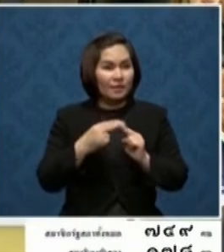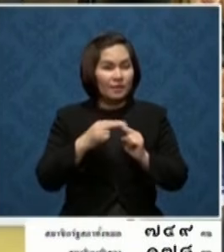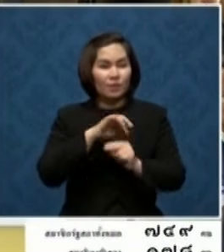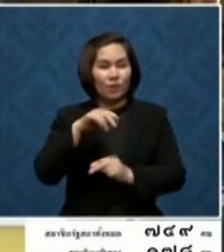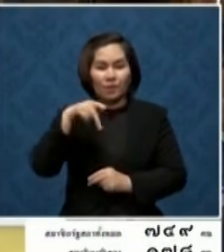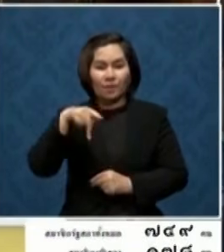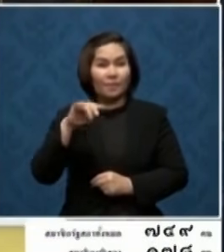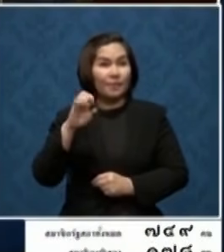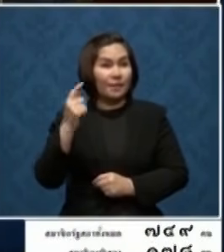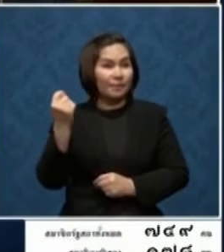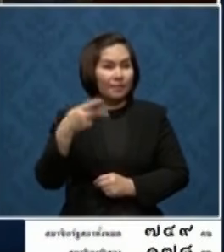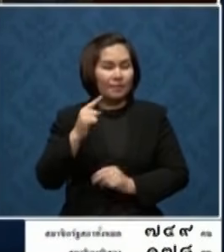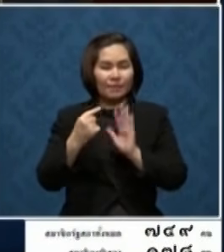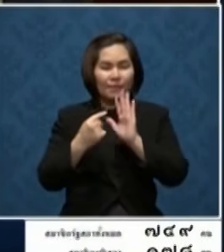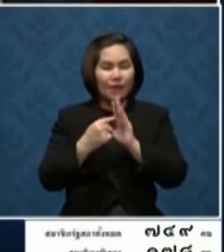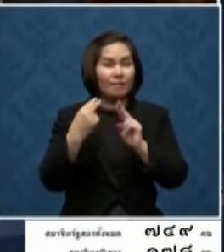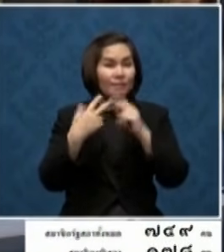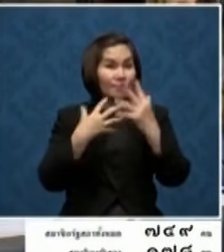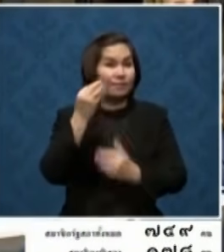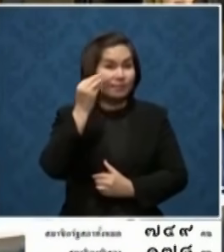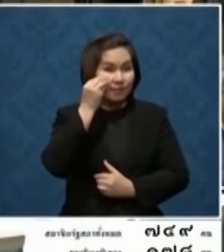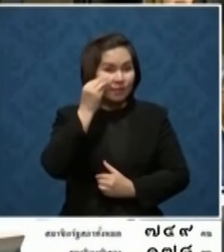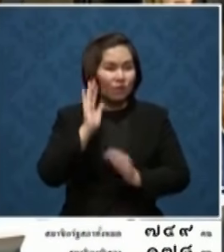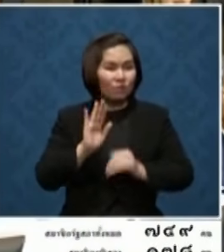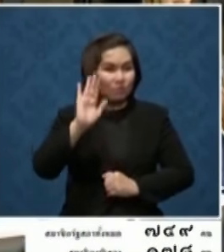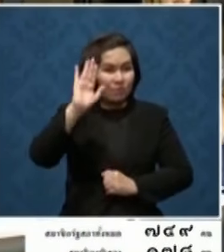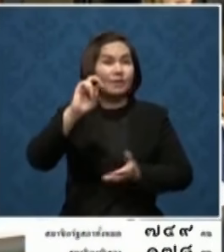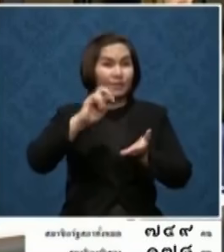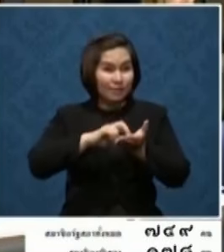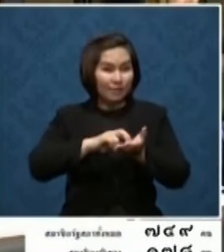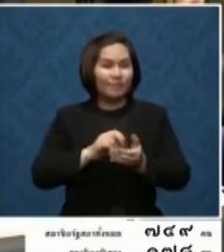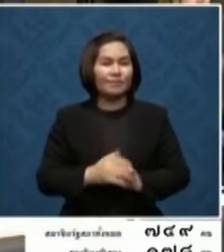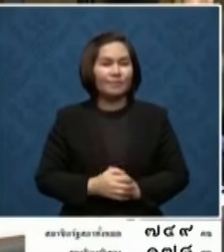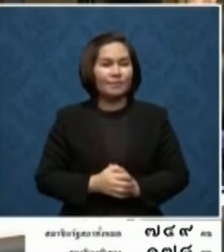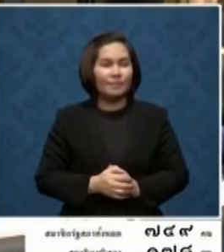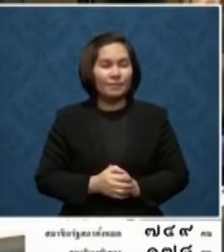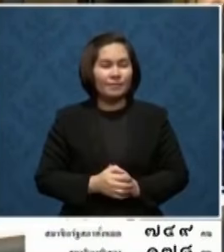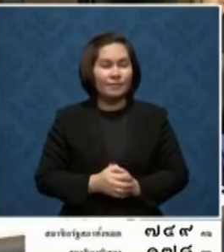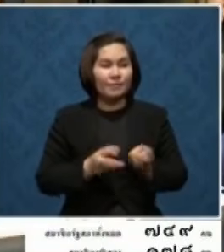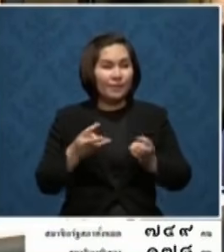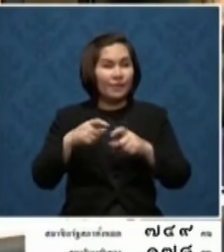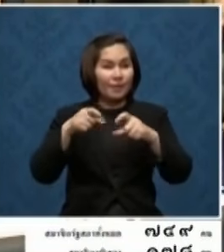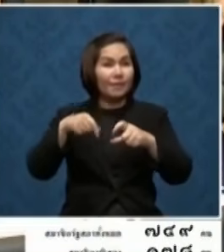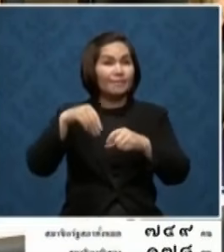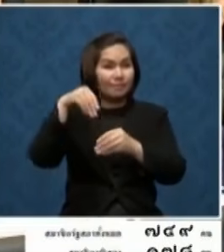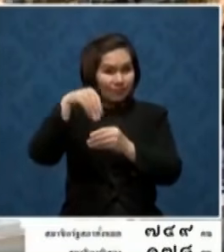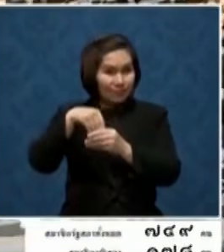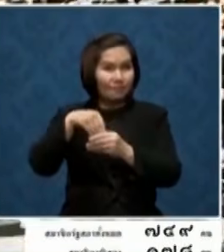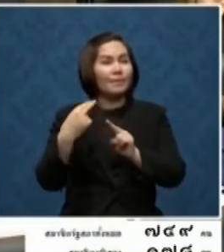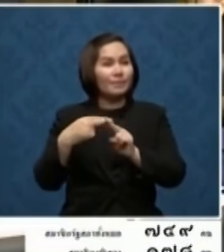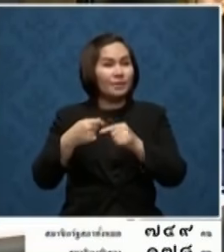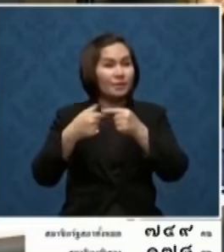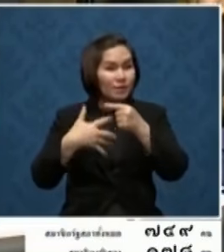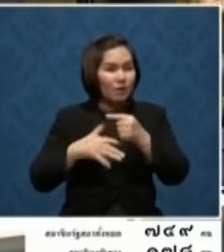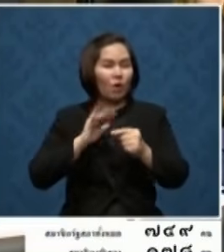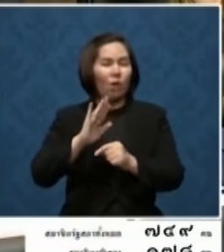ผู้ชมคะวันนี้รายชื่อสว8ท่านที่กดบัตรเมื่อเช้านะคะรับรองคุณพิธาเป็นนายกไม่ใช่โหวตช่ว